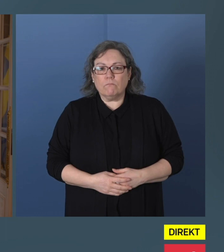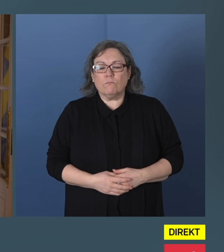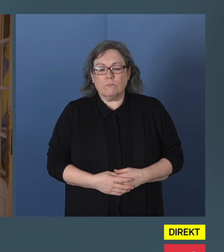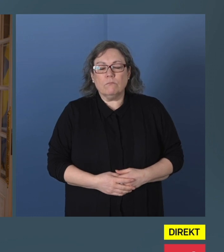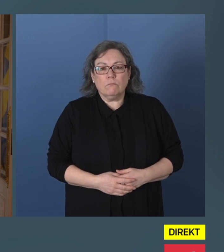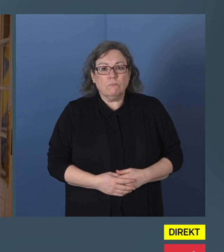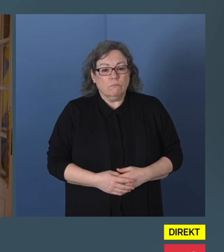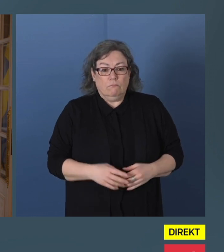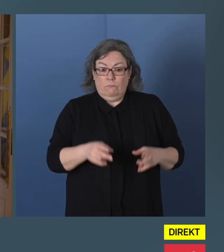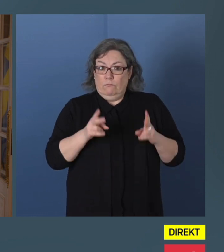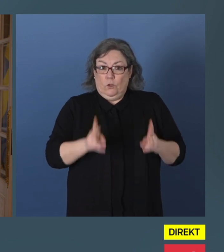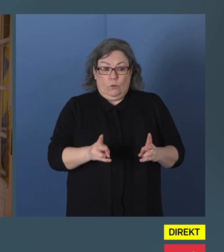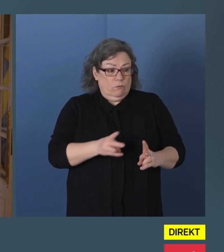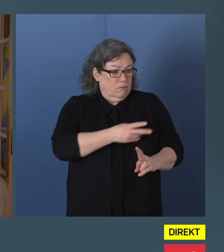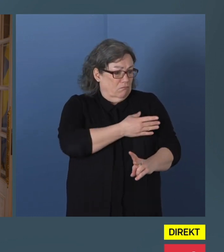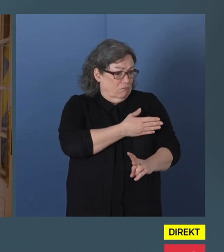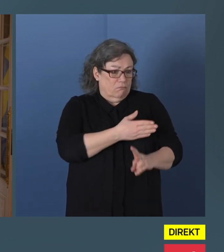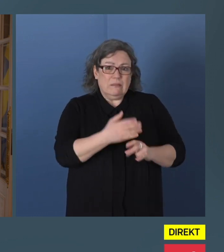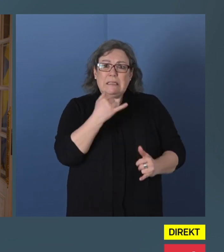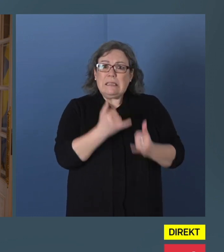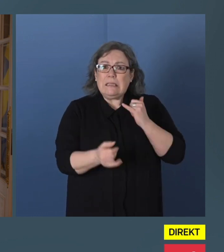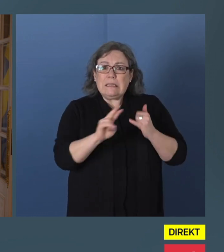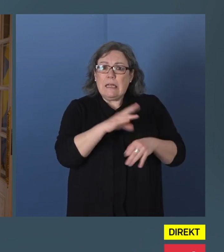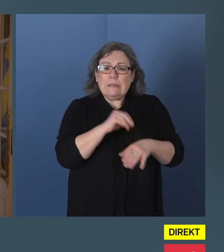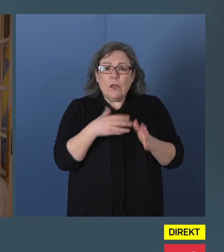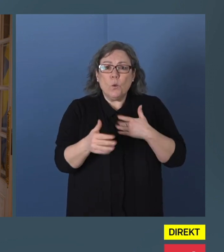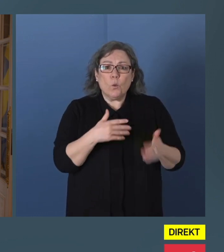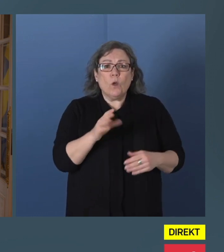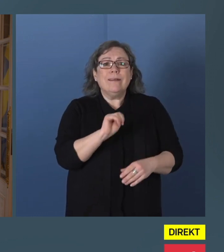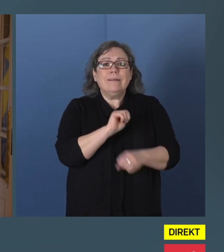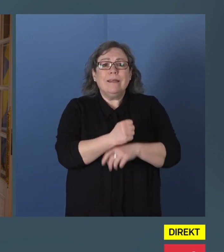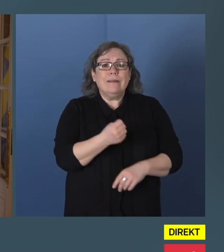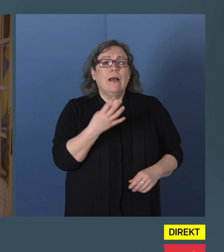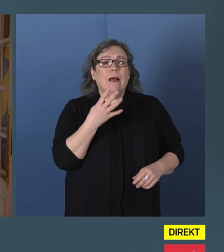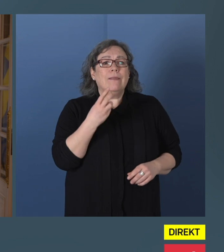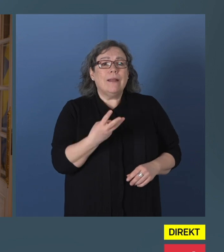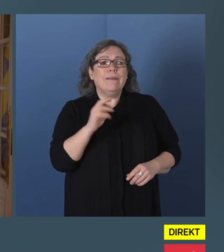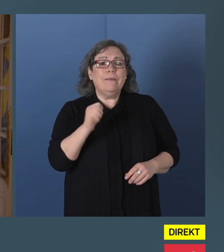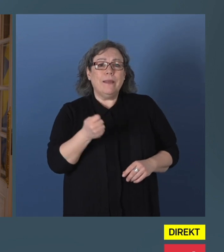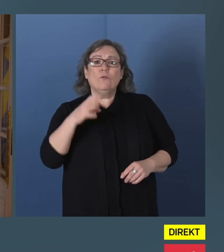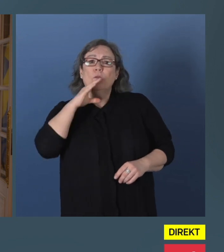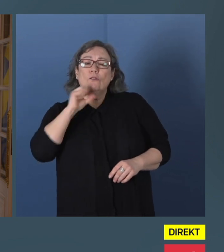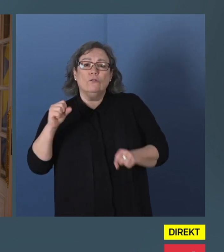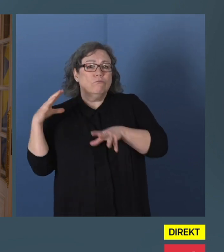Något liknande har Sverige inte gjort sedan Sovjetunionen angrep Finland 1939.